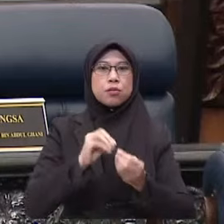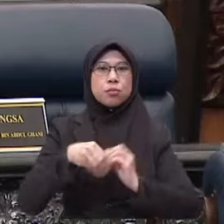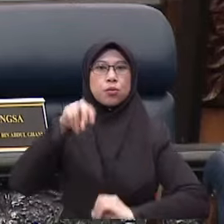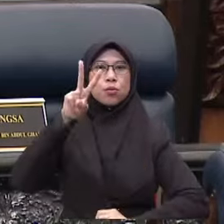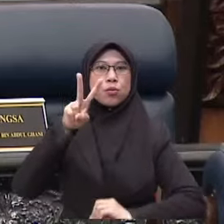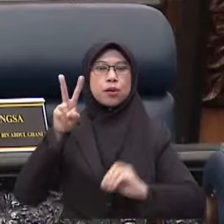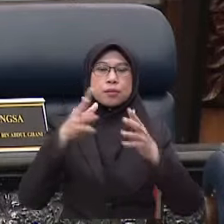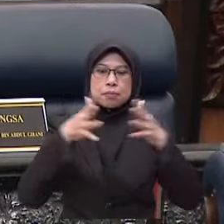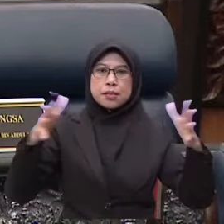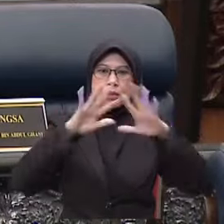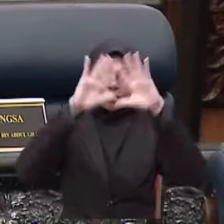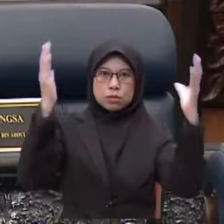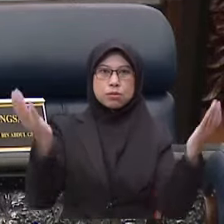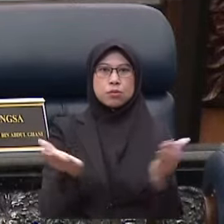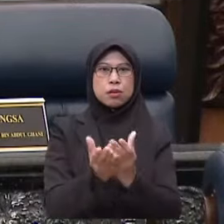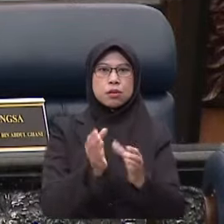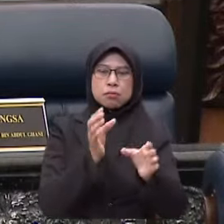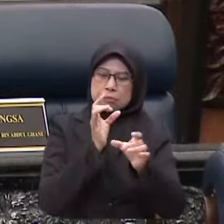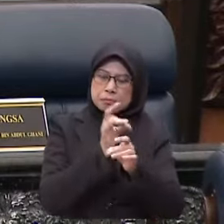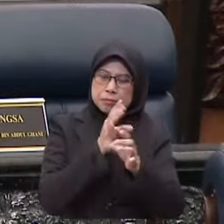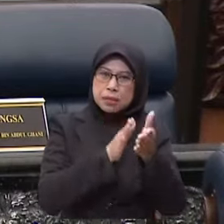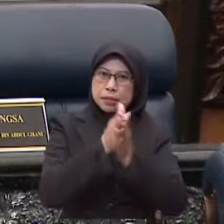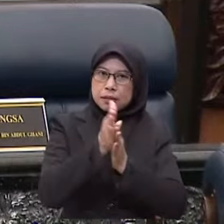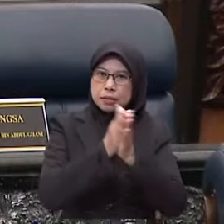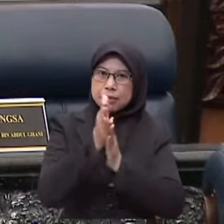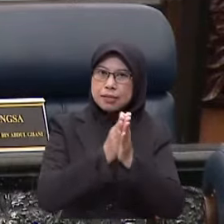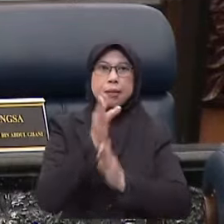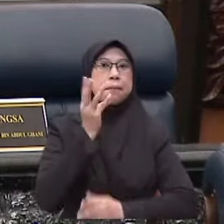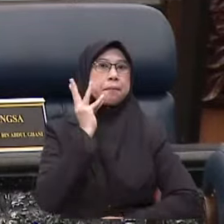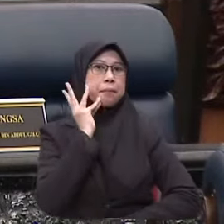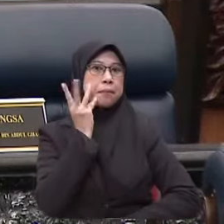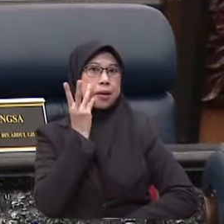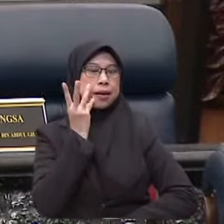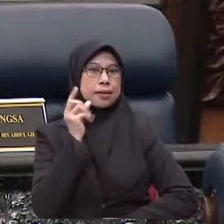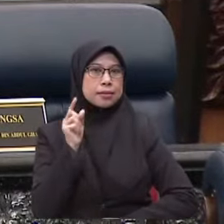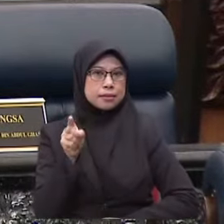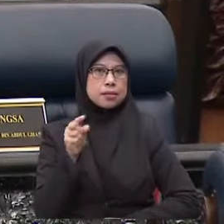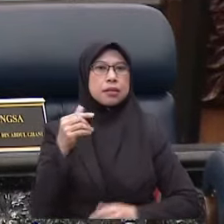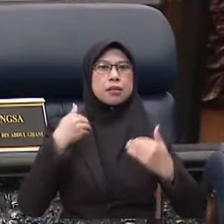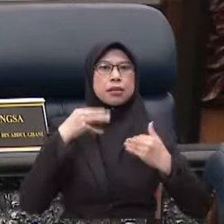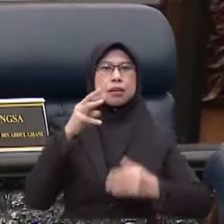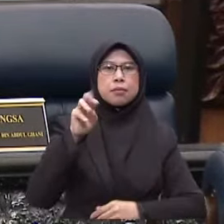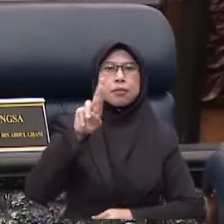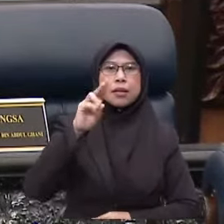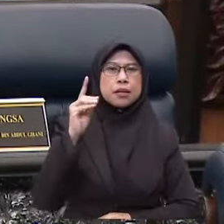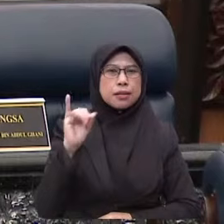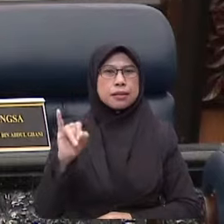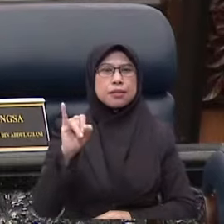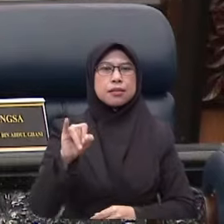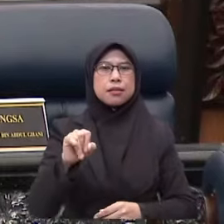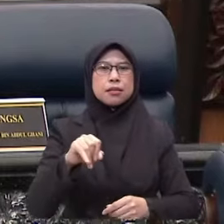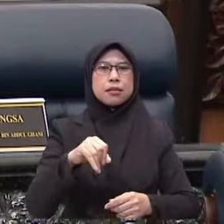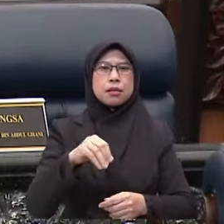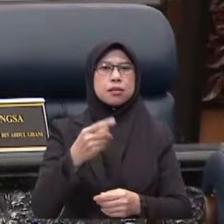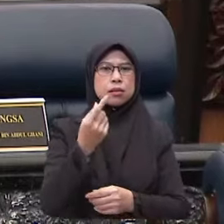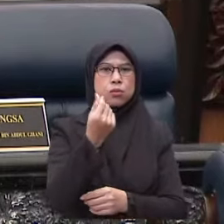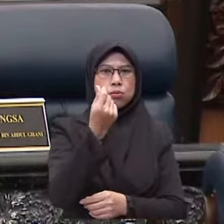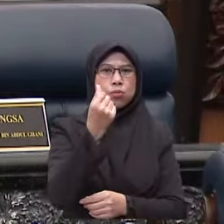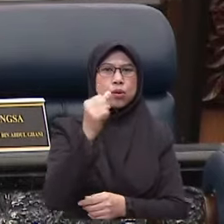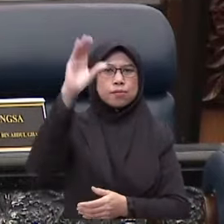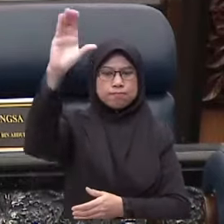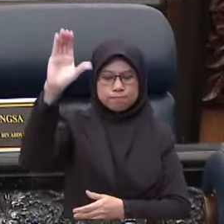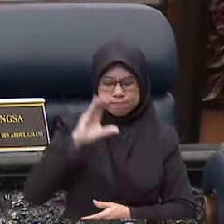dunia kalau kita bersungguh-sungguh fokus soal beras ini dengan ada Mardi yang dapat bajet tiap-tiap tahun